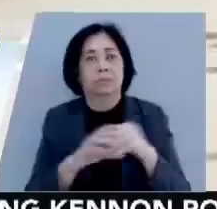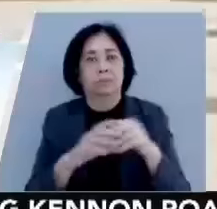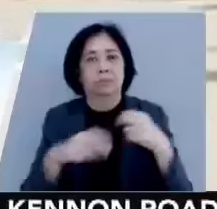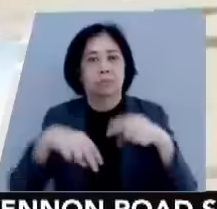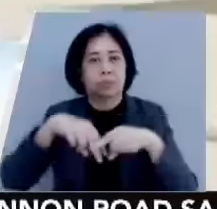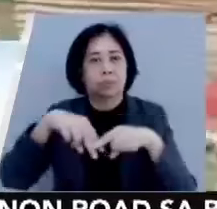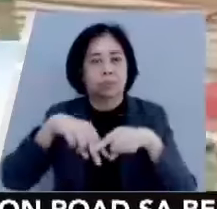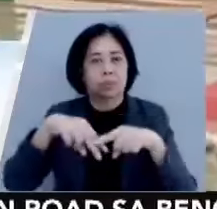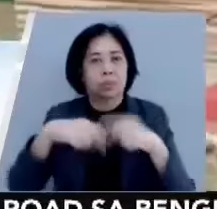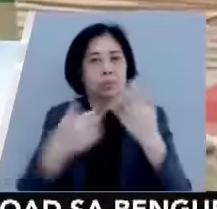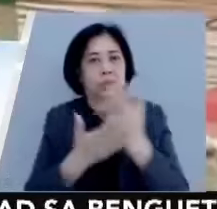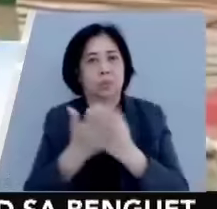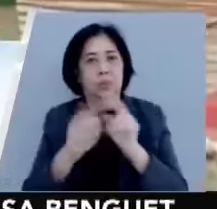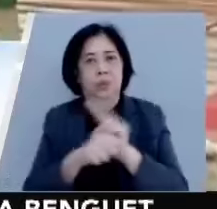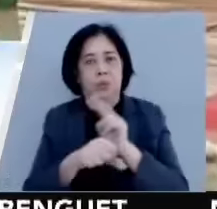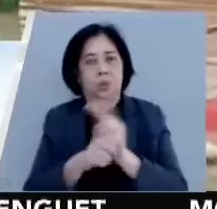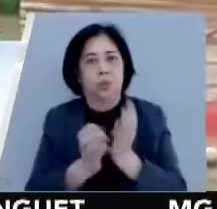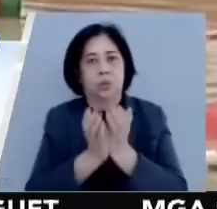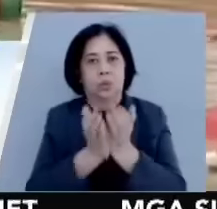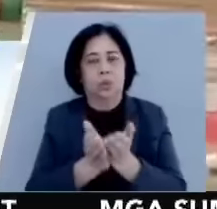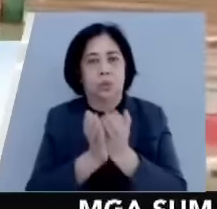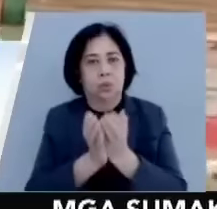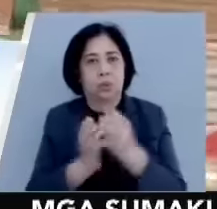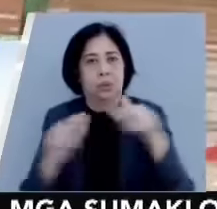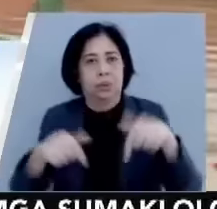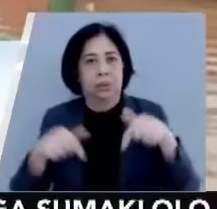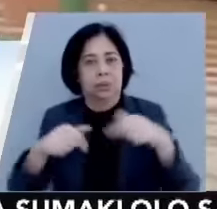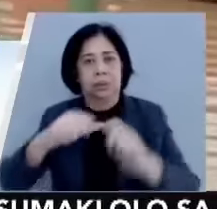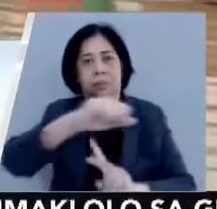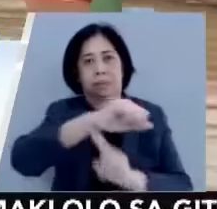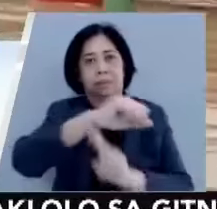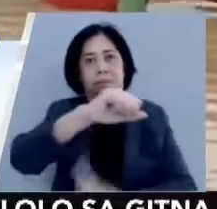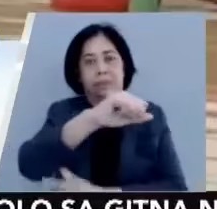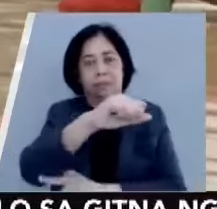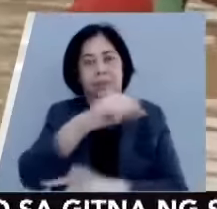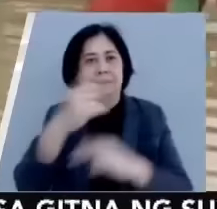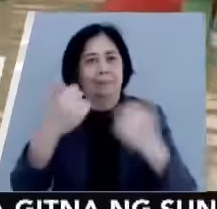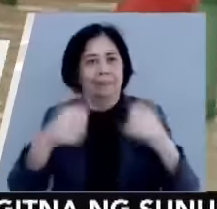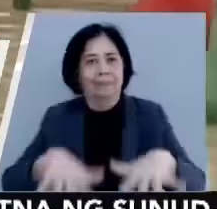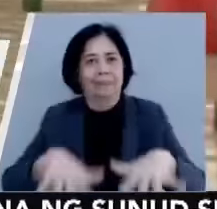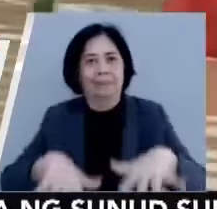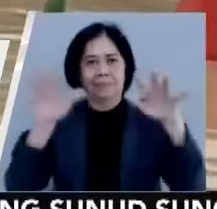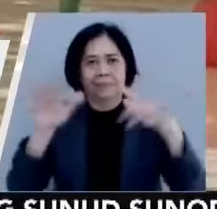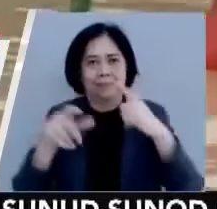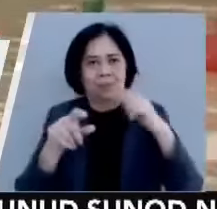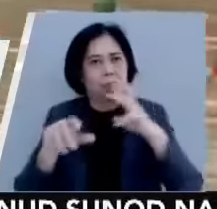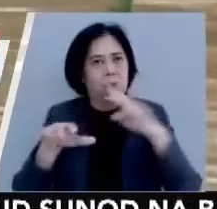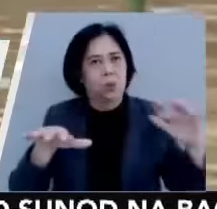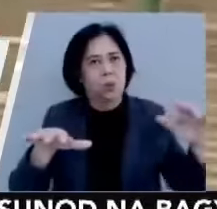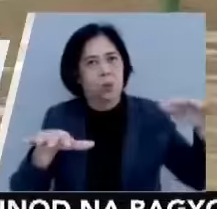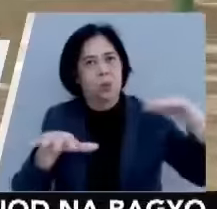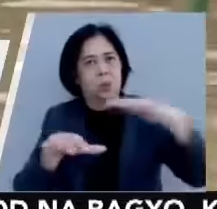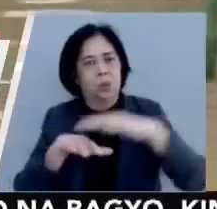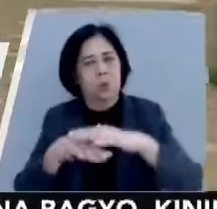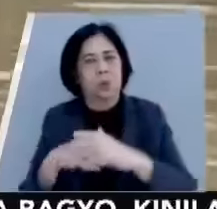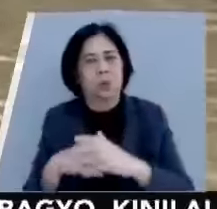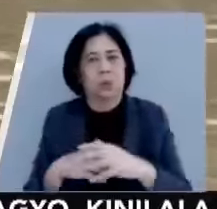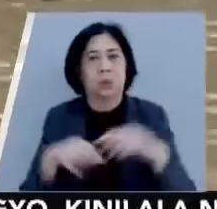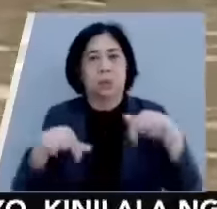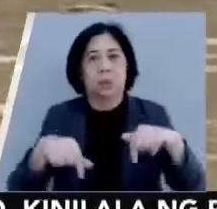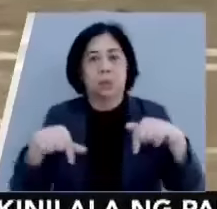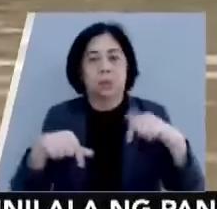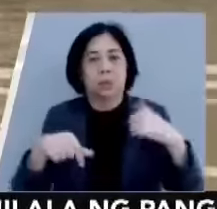gumagamit na rin ng bangka. Ito po yung bahagi ng Tulay na lubog pa rin sa baha dahil doon sa umapaw na sapa. Dito pa lamang po ay abot tuhod